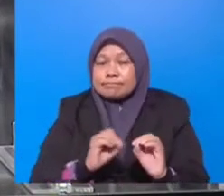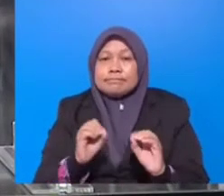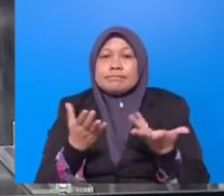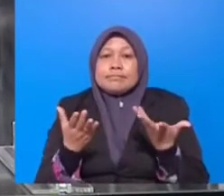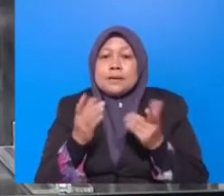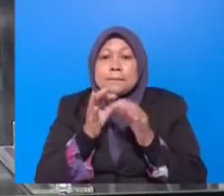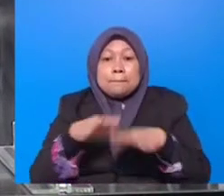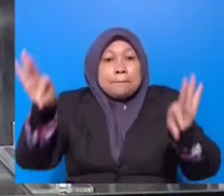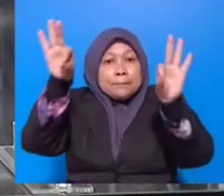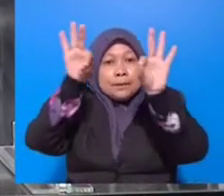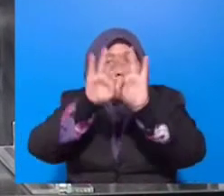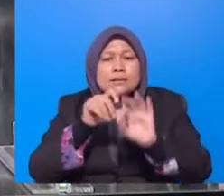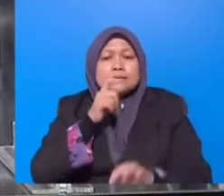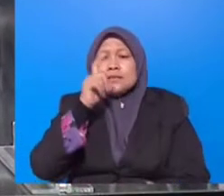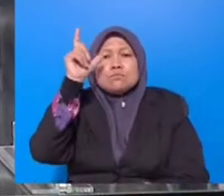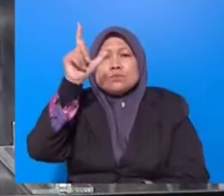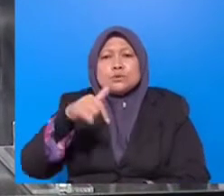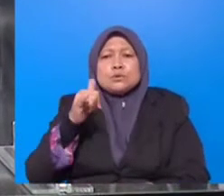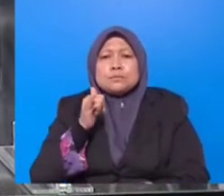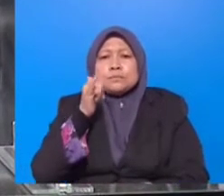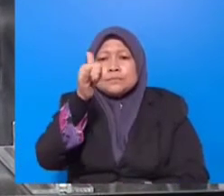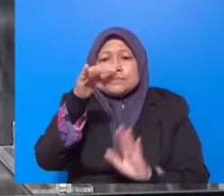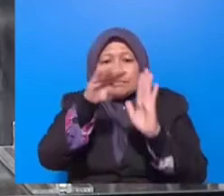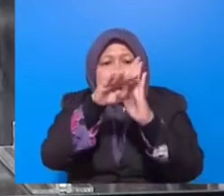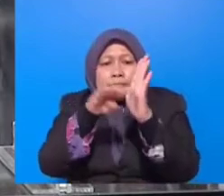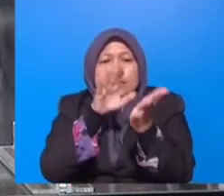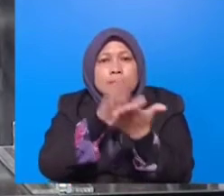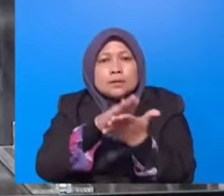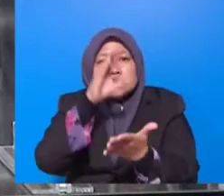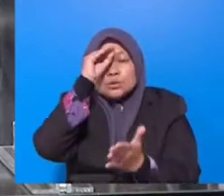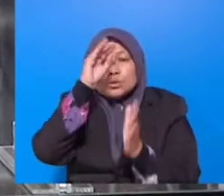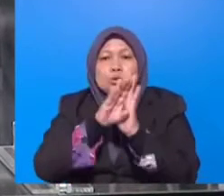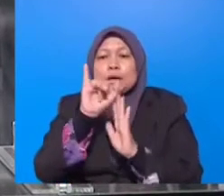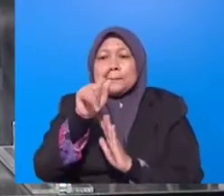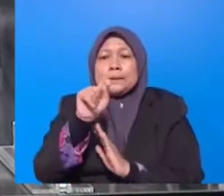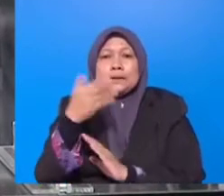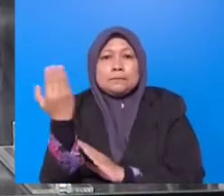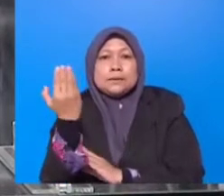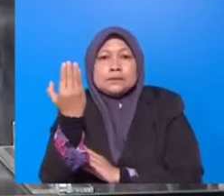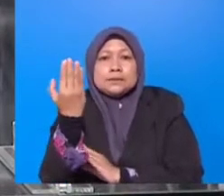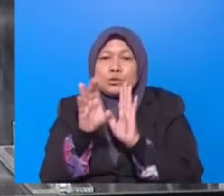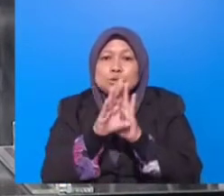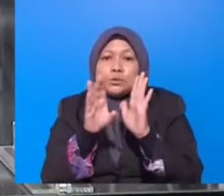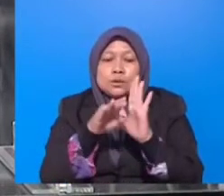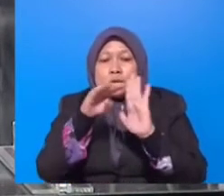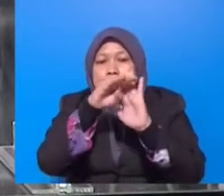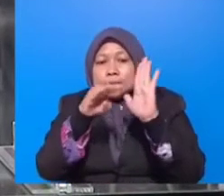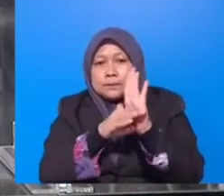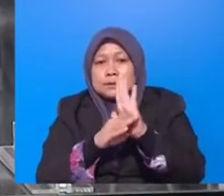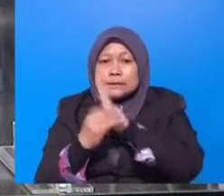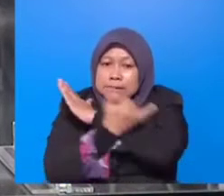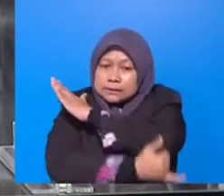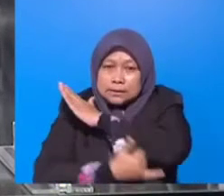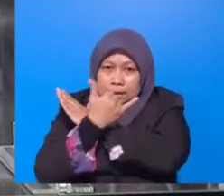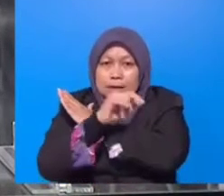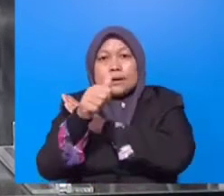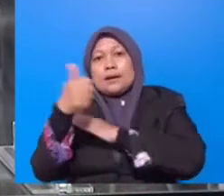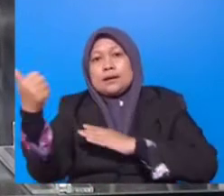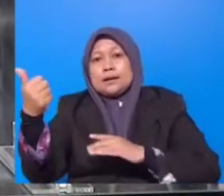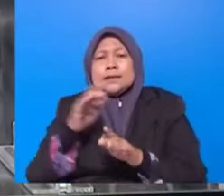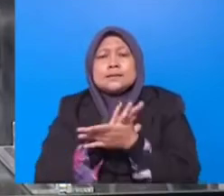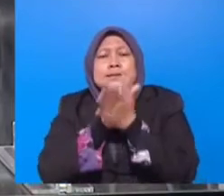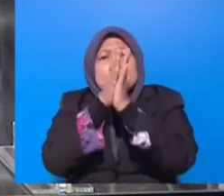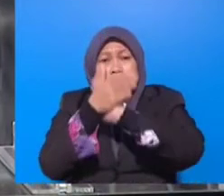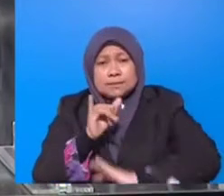dan yang paling penting tidak perlu mengikuti mata pelajaran umum seperti iPad yg biase yaitu seperti subject kenegaraan dan lain-lain